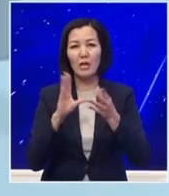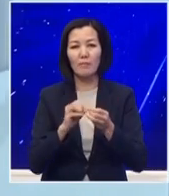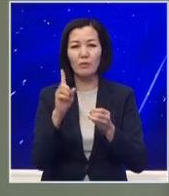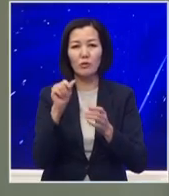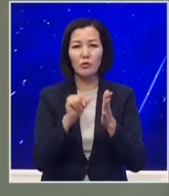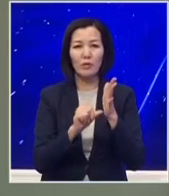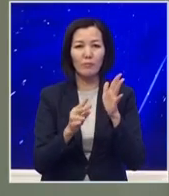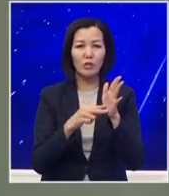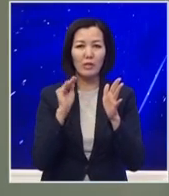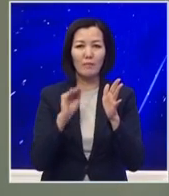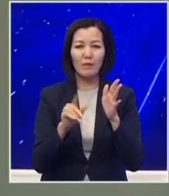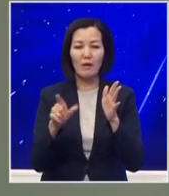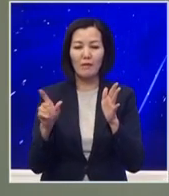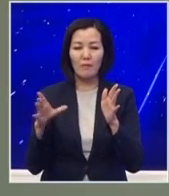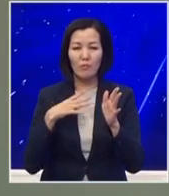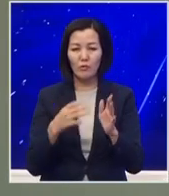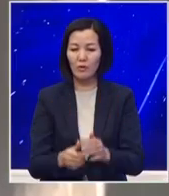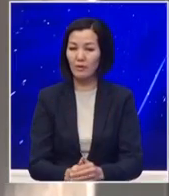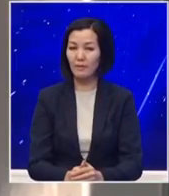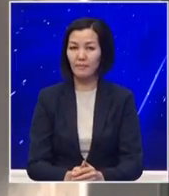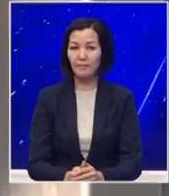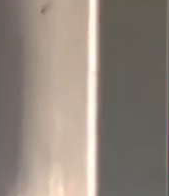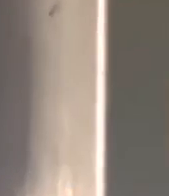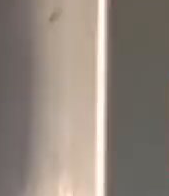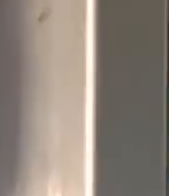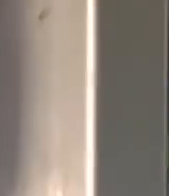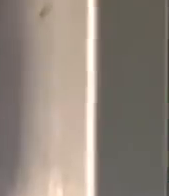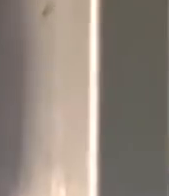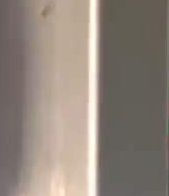саны 167000-нан асты.